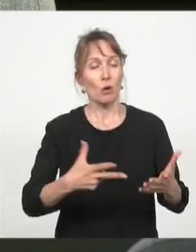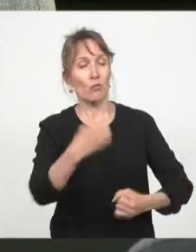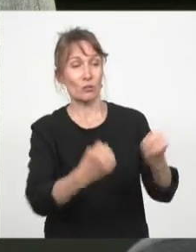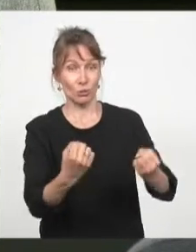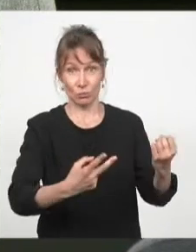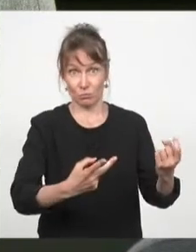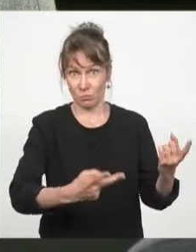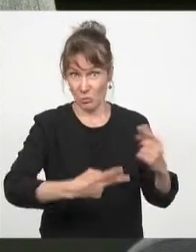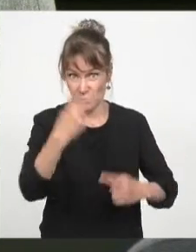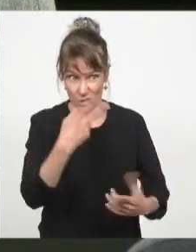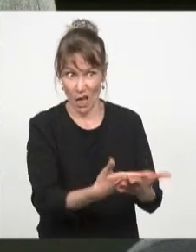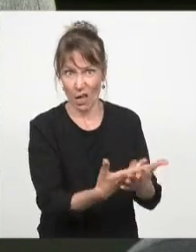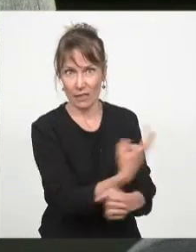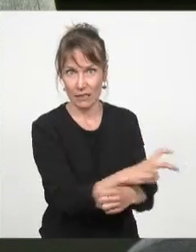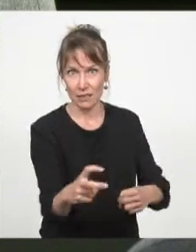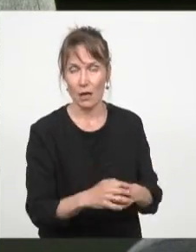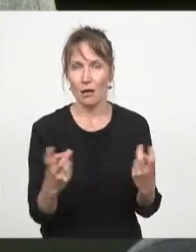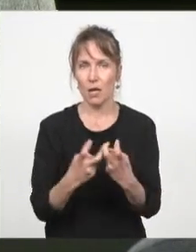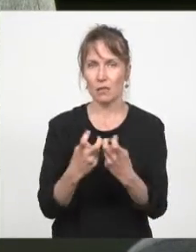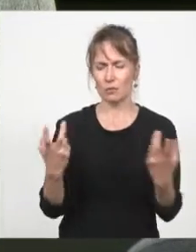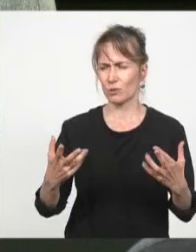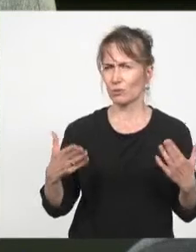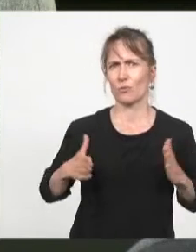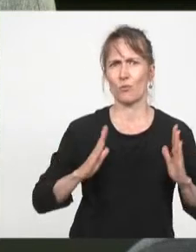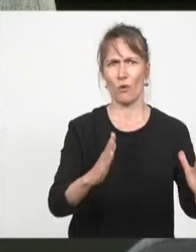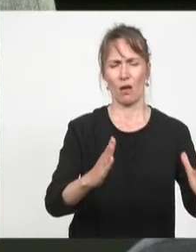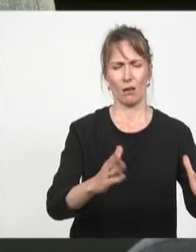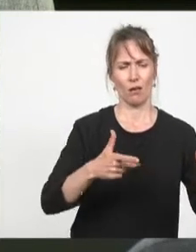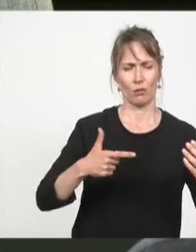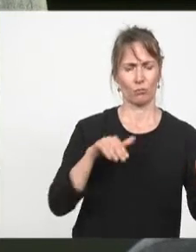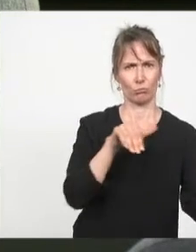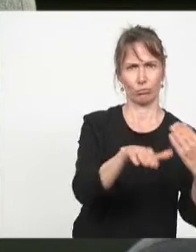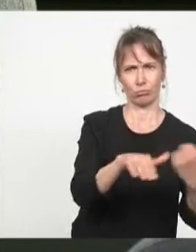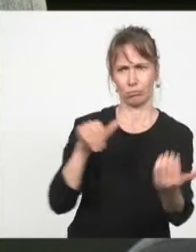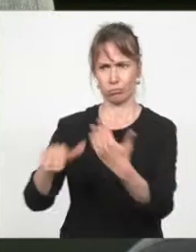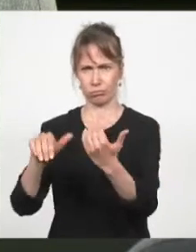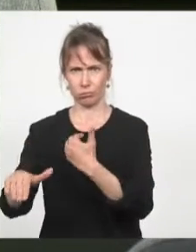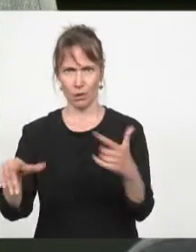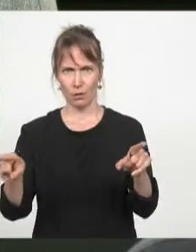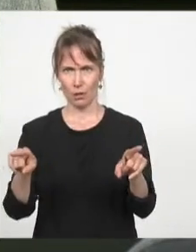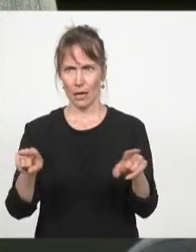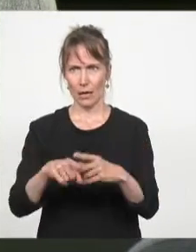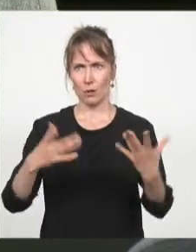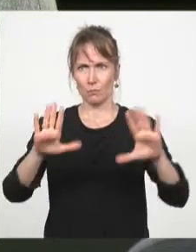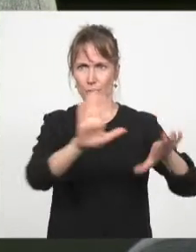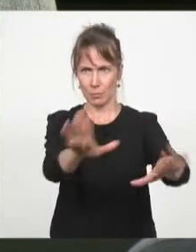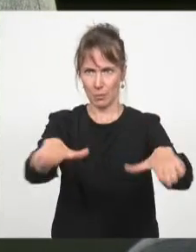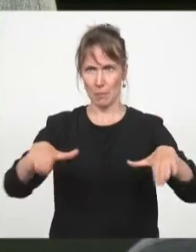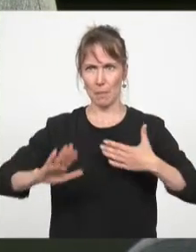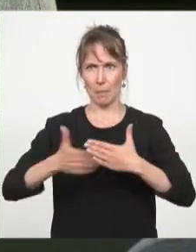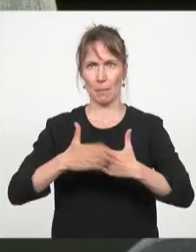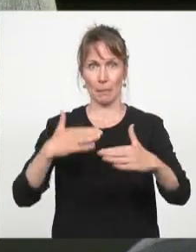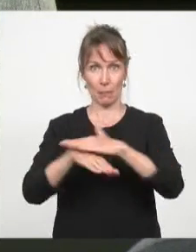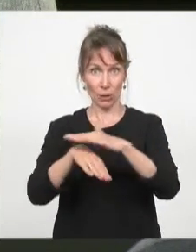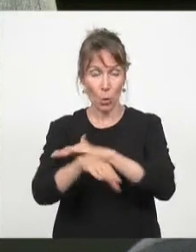qu'il s'agisse de la requalification d'un boulevard à deux fois deux voies avec stationnement longitudinal près d'un métro ou de millions